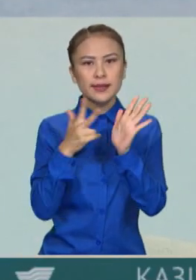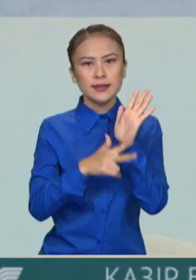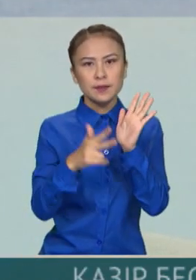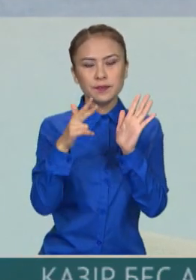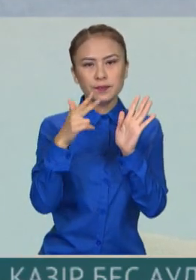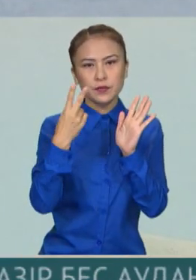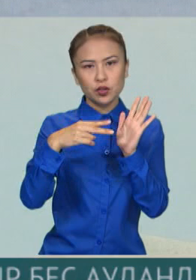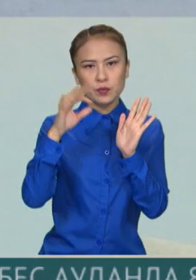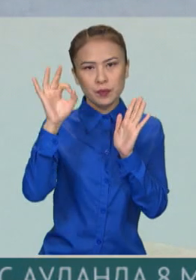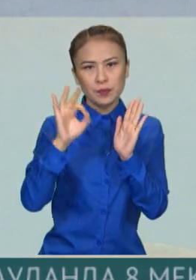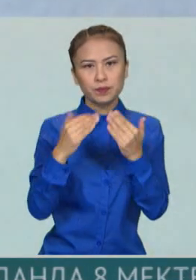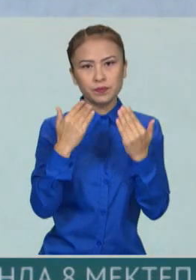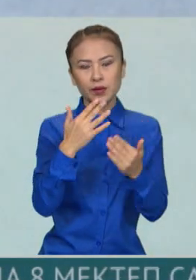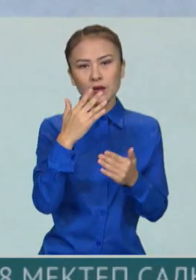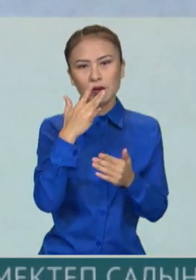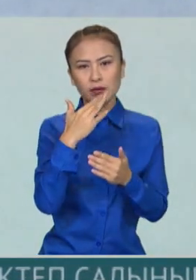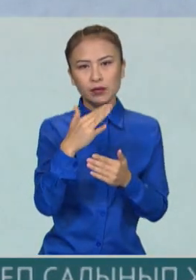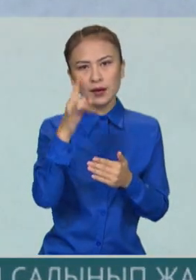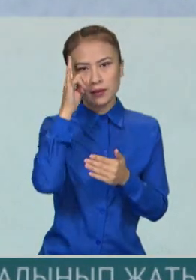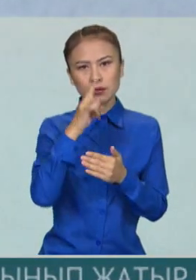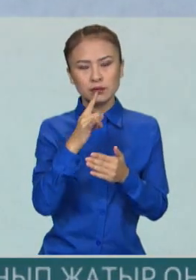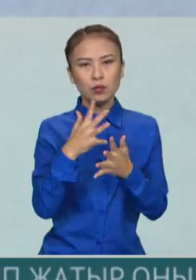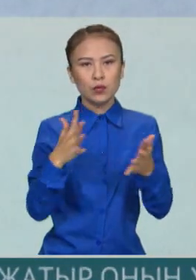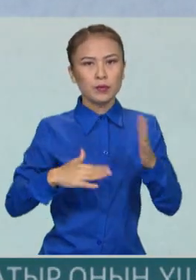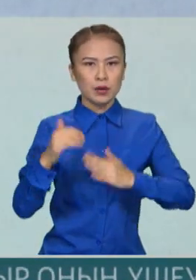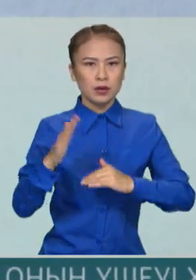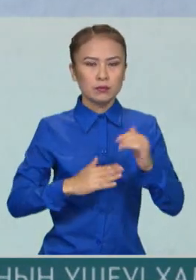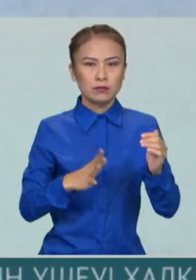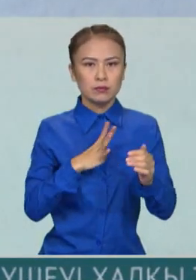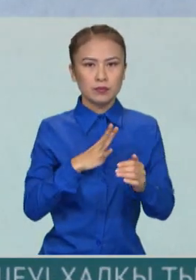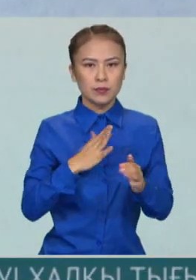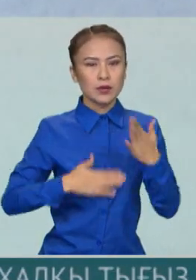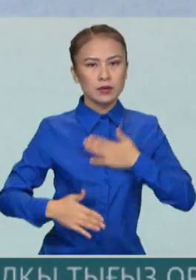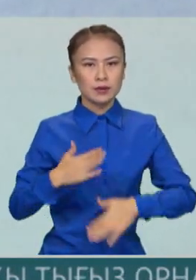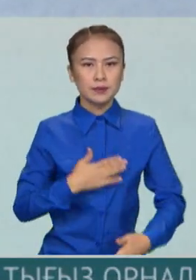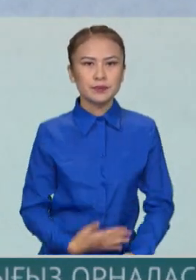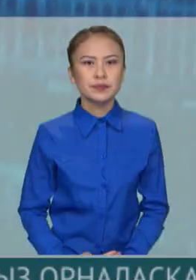80% 20% осы шетелдік. Табысқа қарағанда тәжірибеміз көп болды. Біз соған қуанамыз.